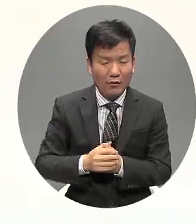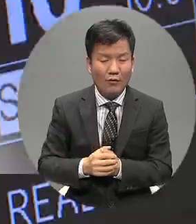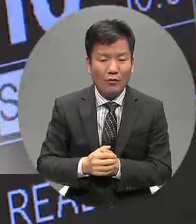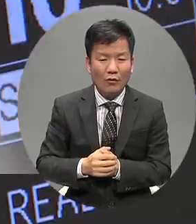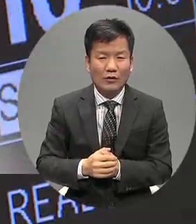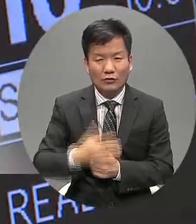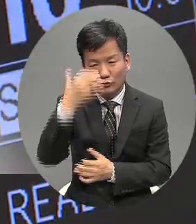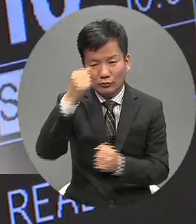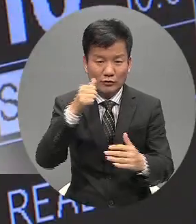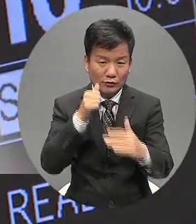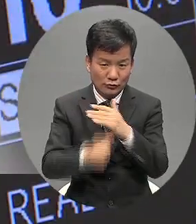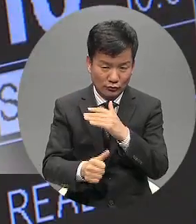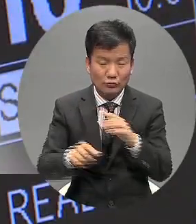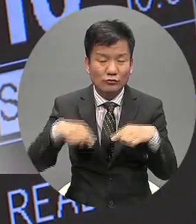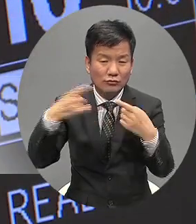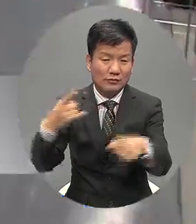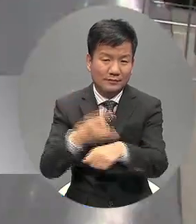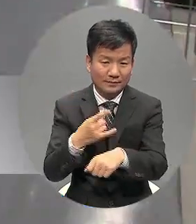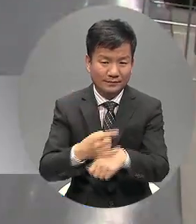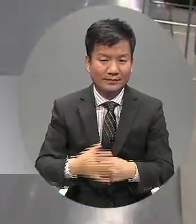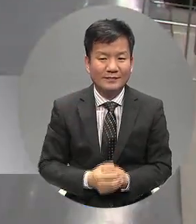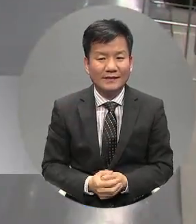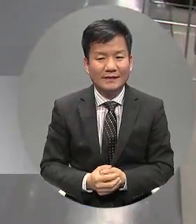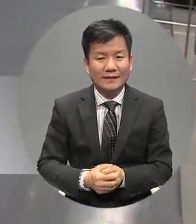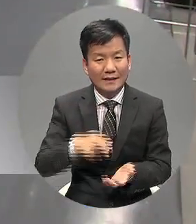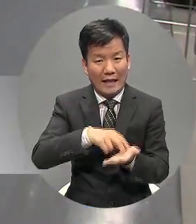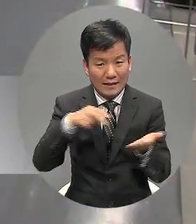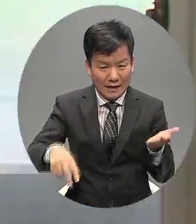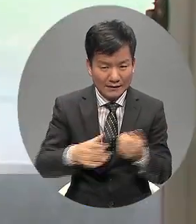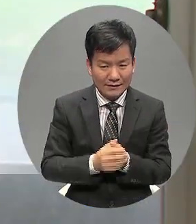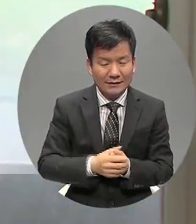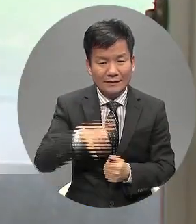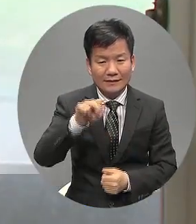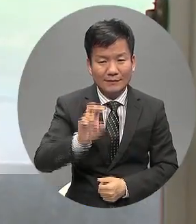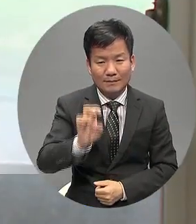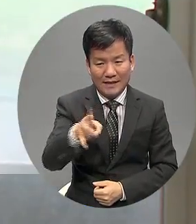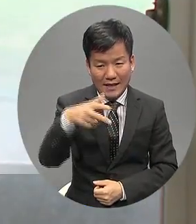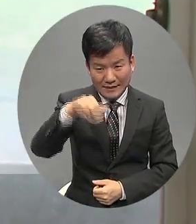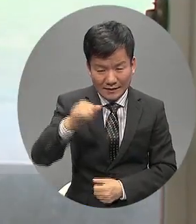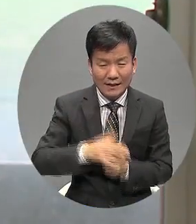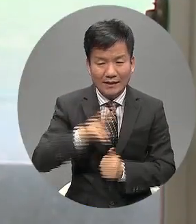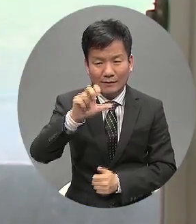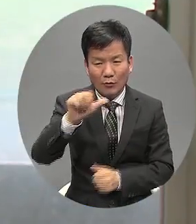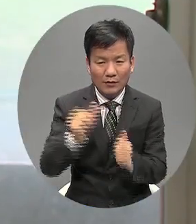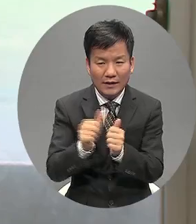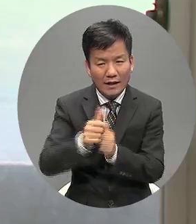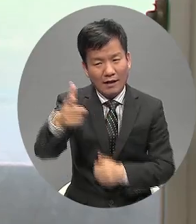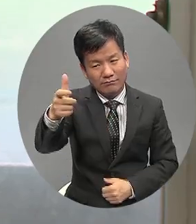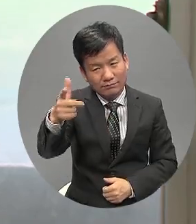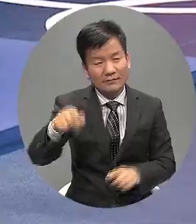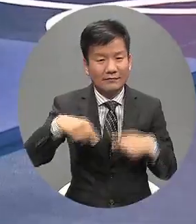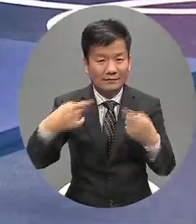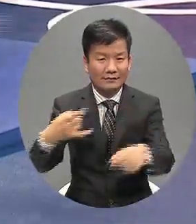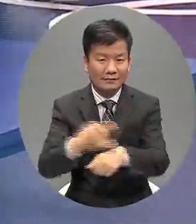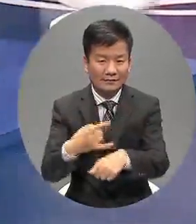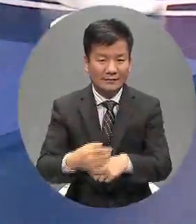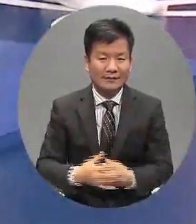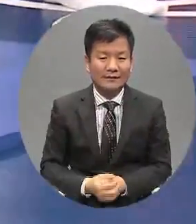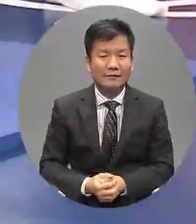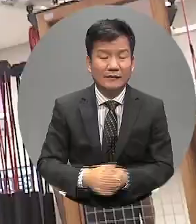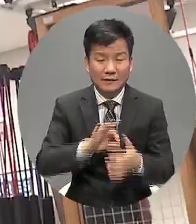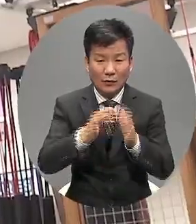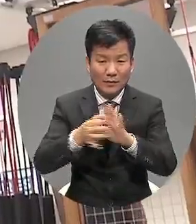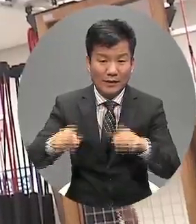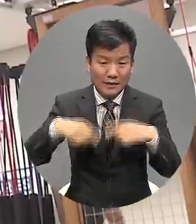송종호가 충북 소속 선수로 출전하고 단양 출신 김예지가 사격 25m 권총에 나섭니다. 파리